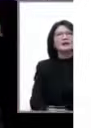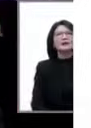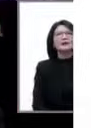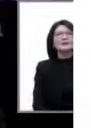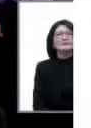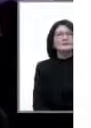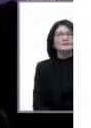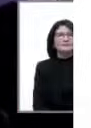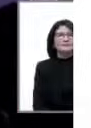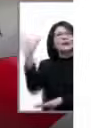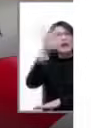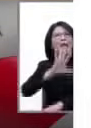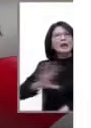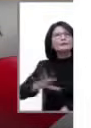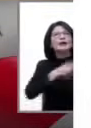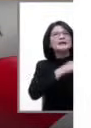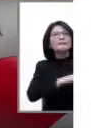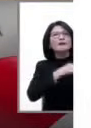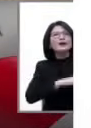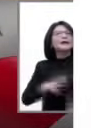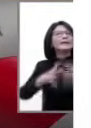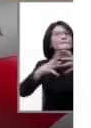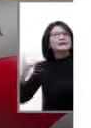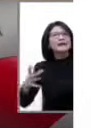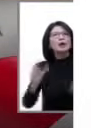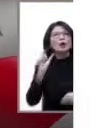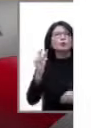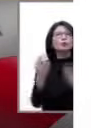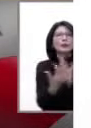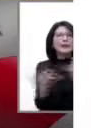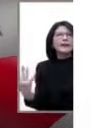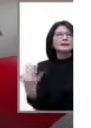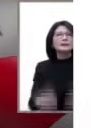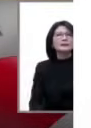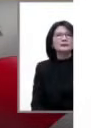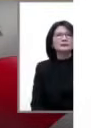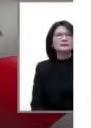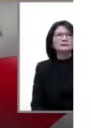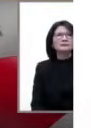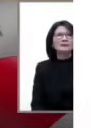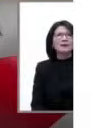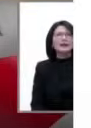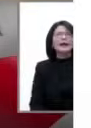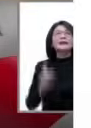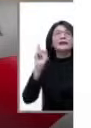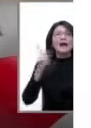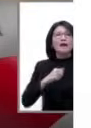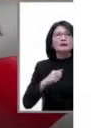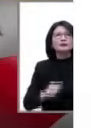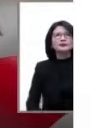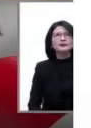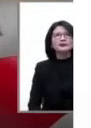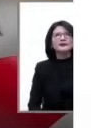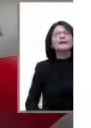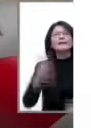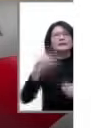lihat data tadi kan diceritakan data Metos ya ada yang positif ada yang negatif itu bisa kita lihat tuh yang positif ngomentari apa yang negatif masuk apa kan